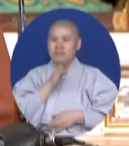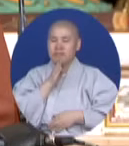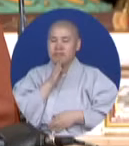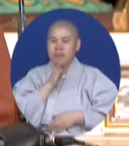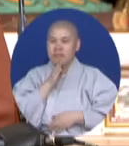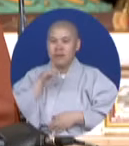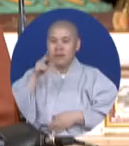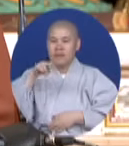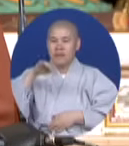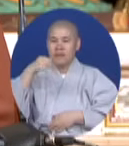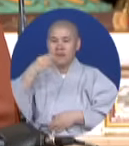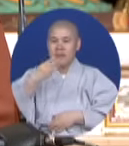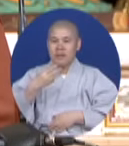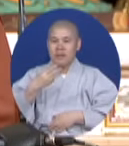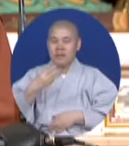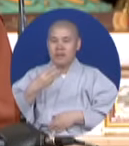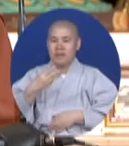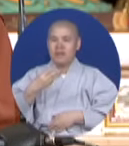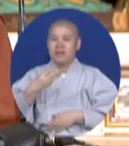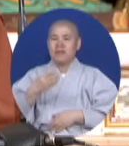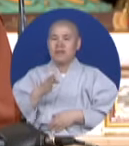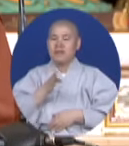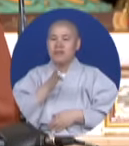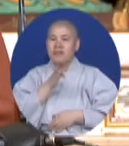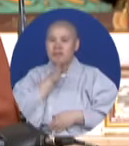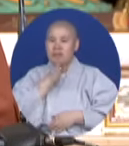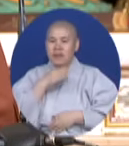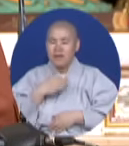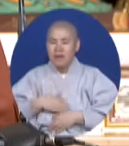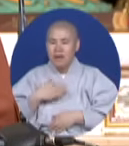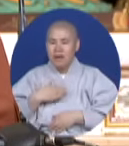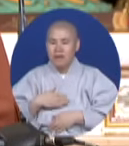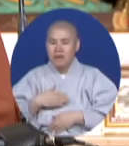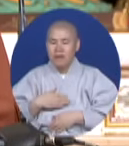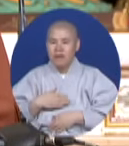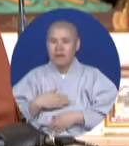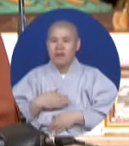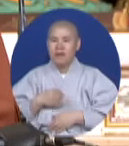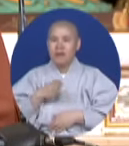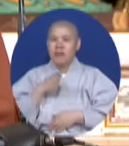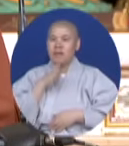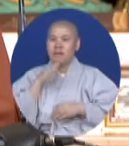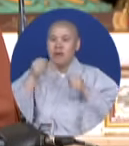진실할 실자 알 실자 진실하게 아는 거 이걸 깨달음이라고 그러고요.